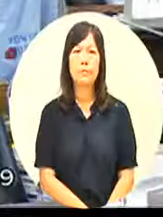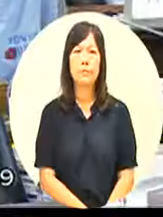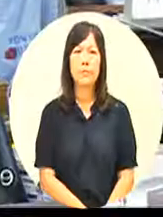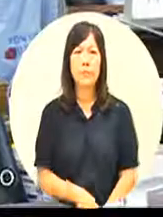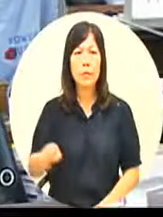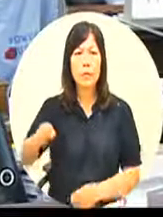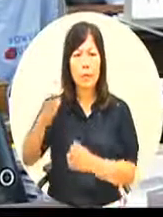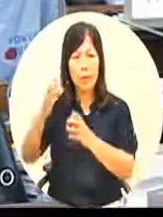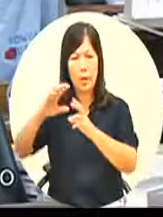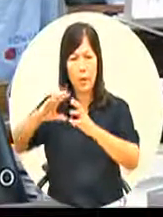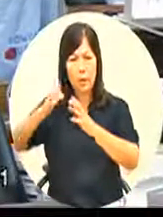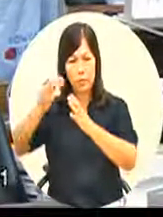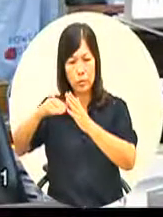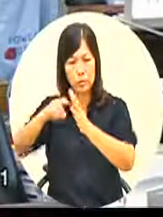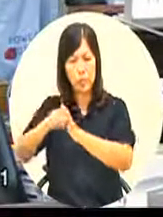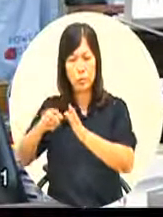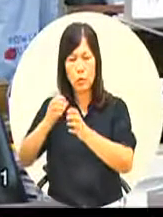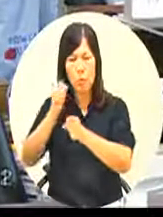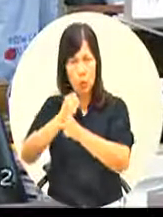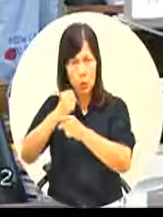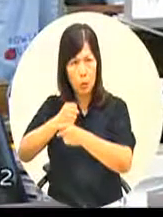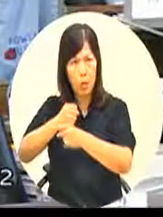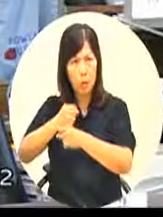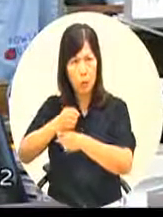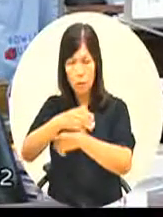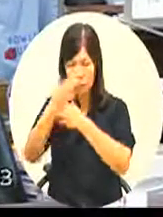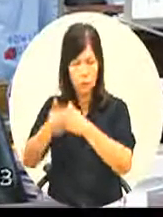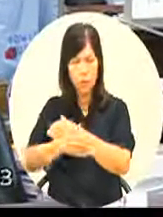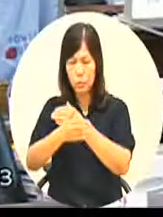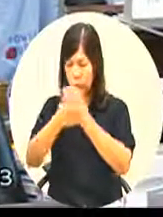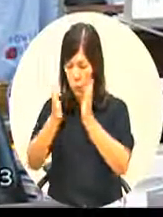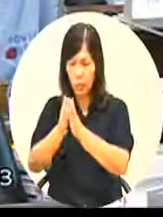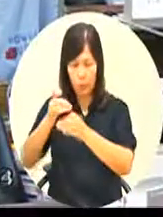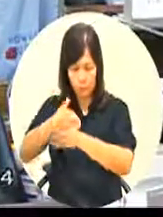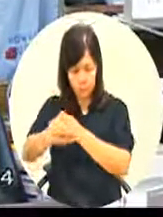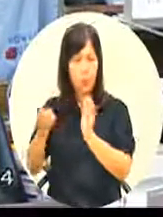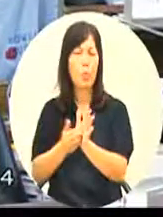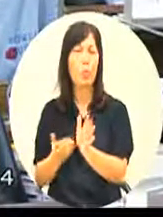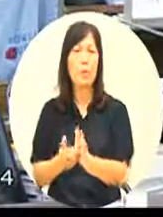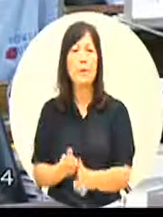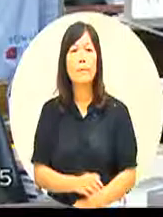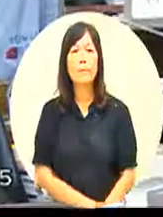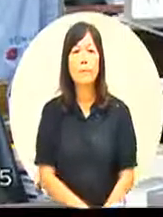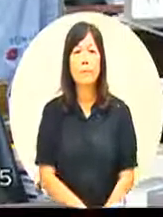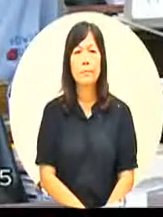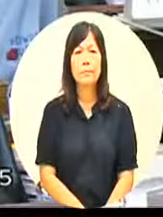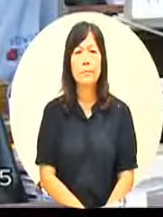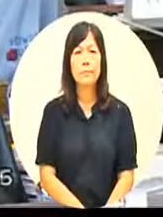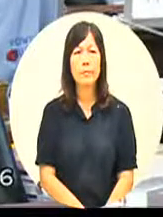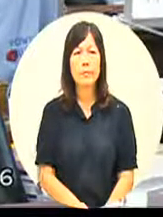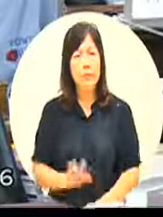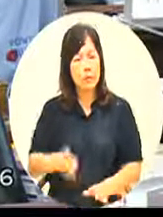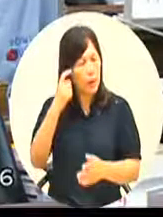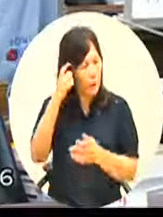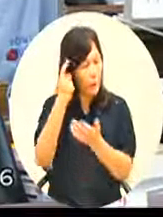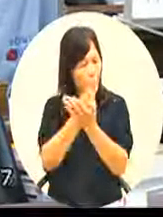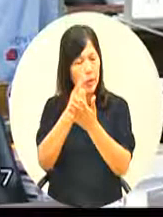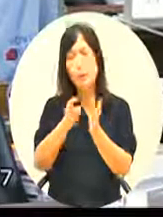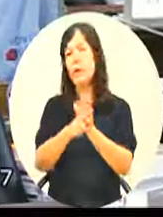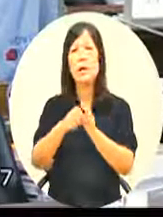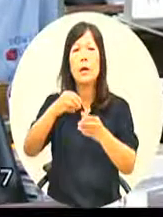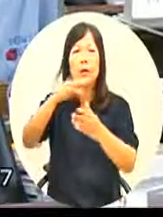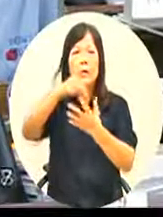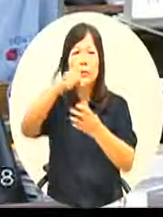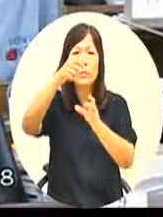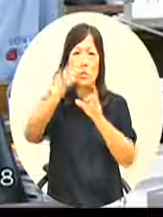整个小学的运作已经非常的进入一个状况。好，那这阵子我想各个选区都在开所